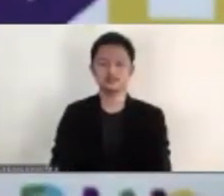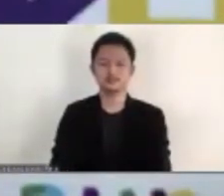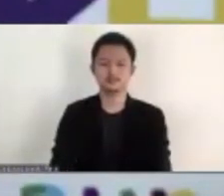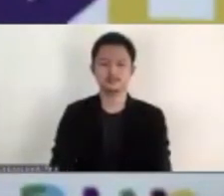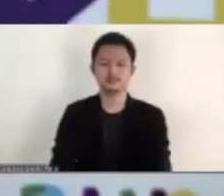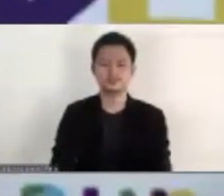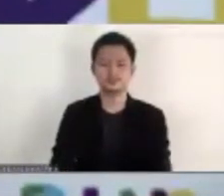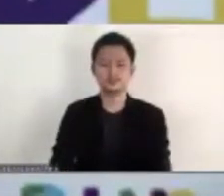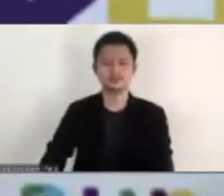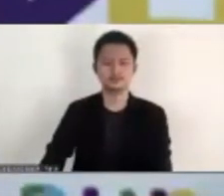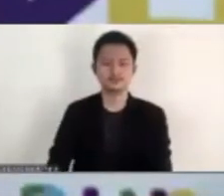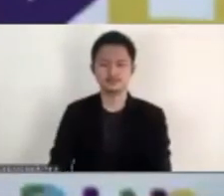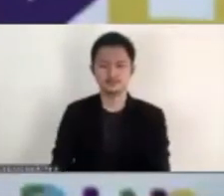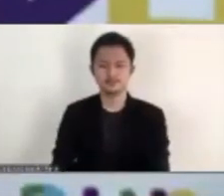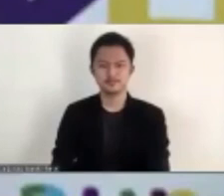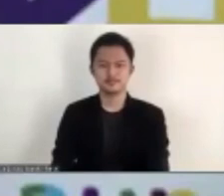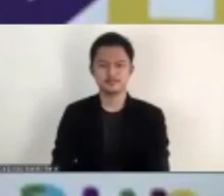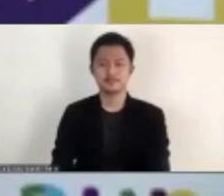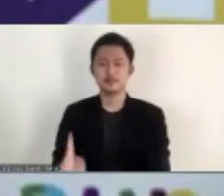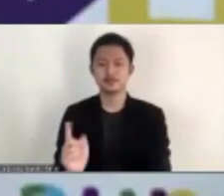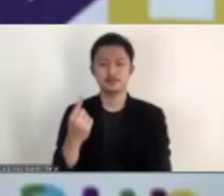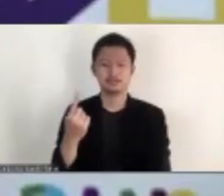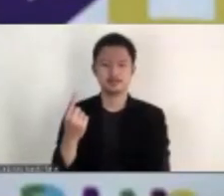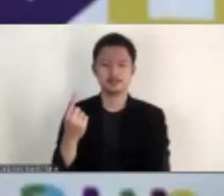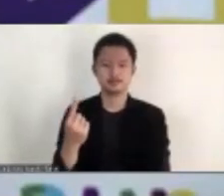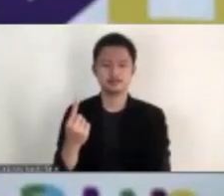Oke pertama ini dari